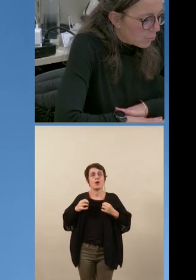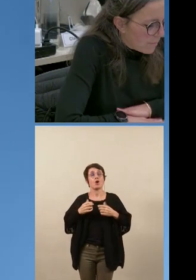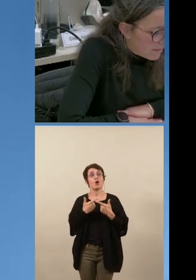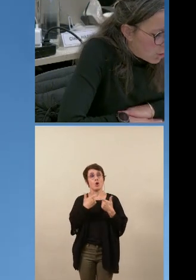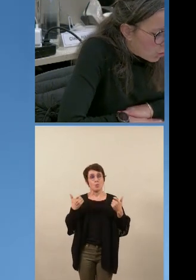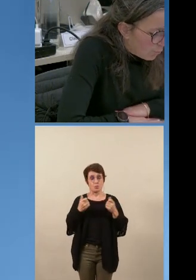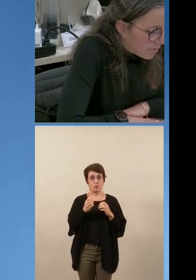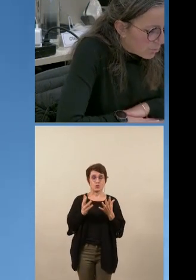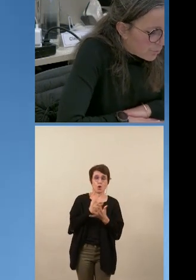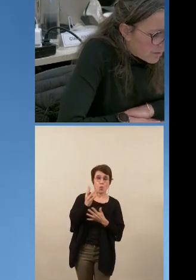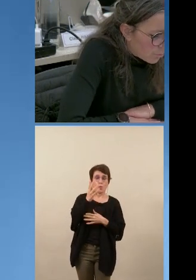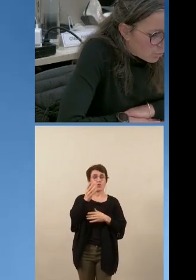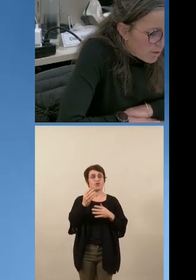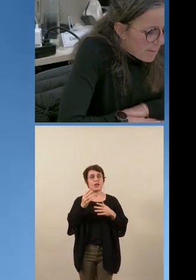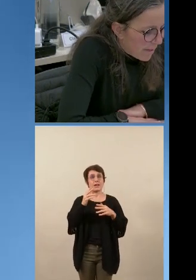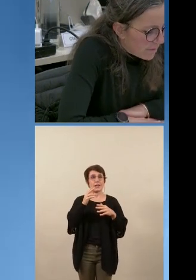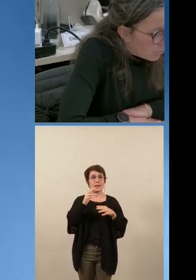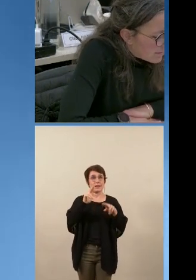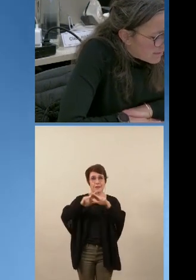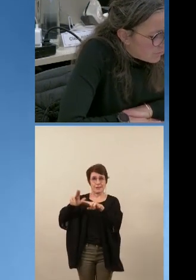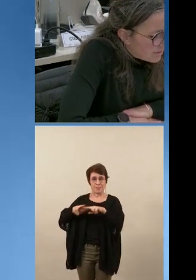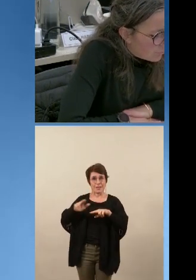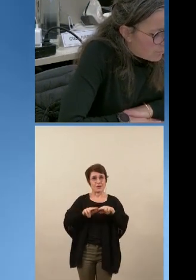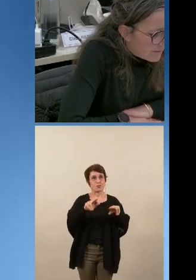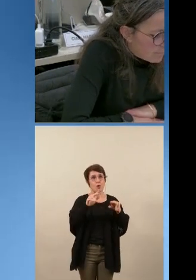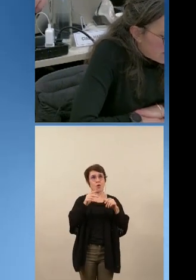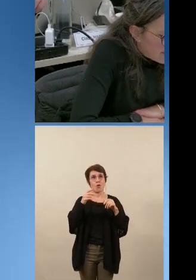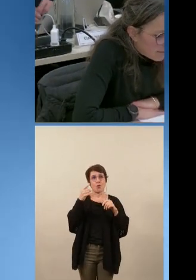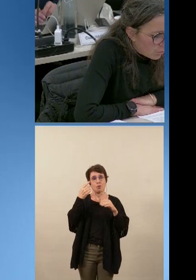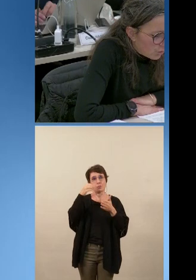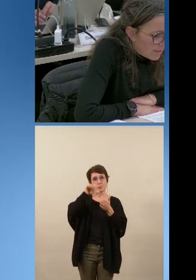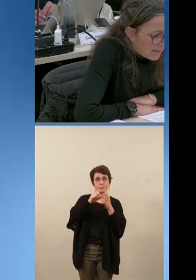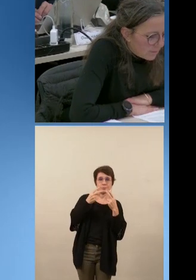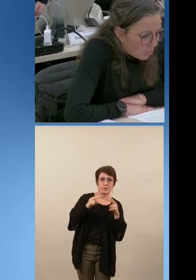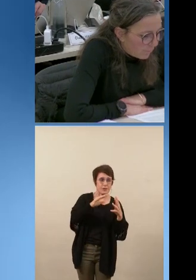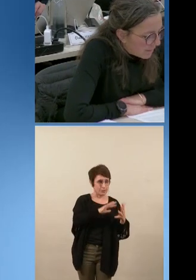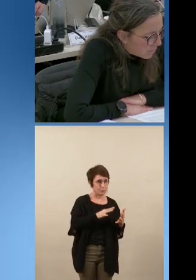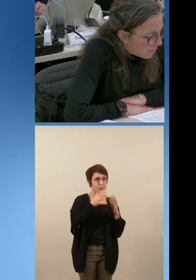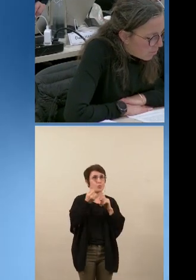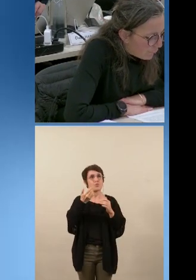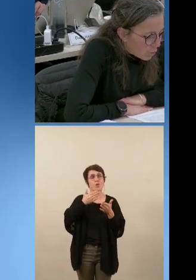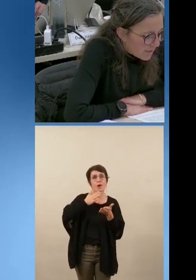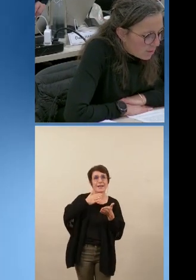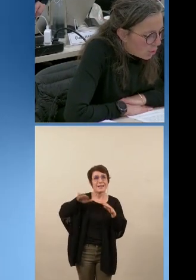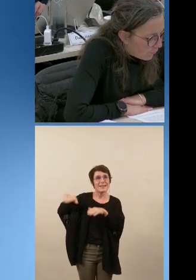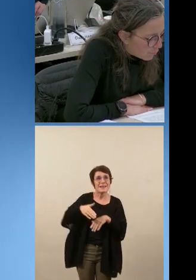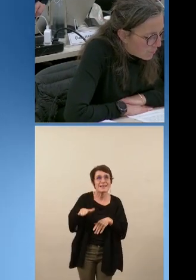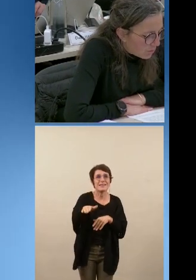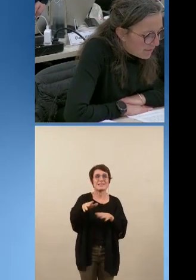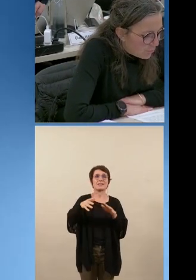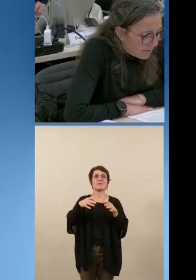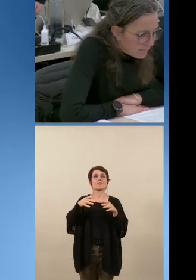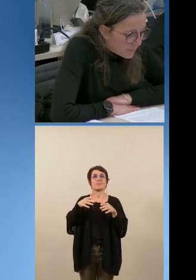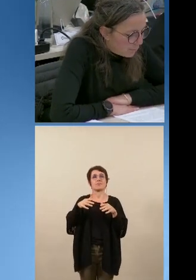glisse urbaine depuis longtemps attendu permettront ainsi de développer ces pratiques à Grenoble et de renfcer renforcer l'offre